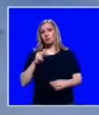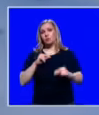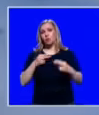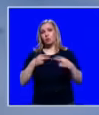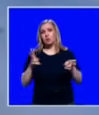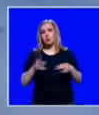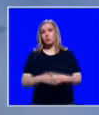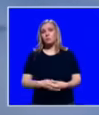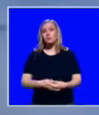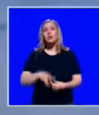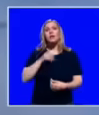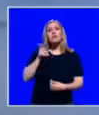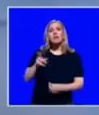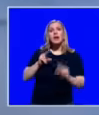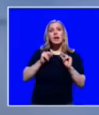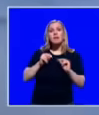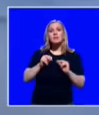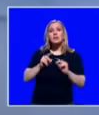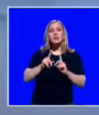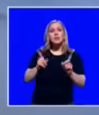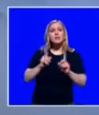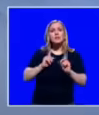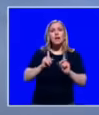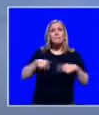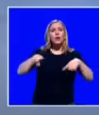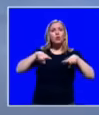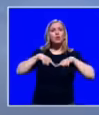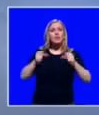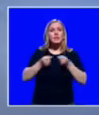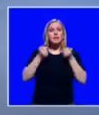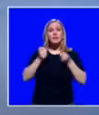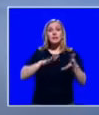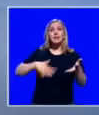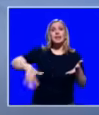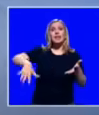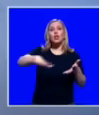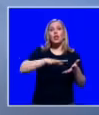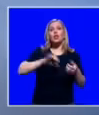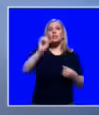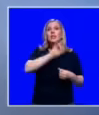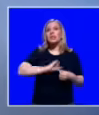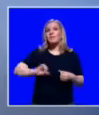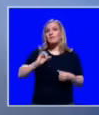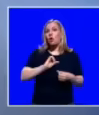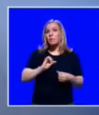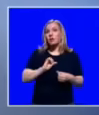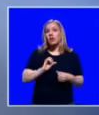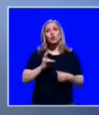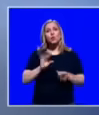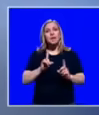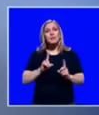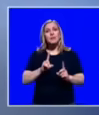клеймо. Вие казвате, то няма юридическо действие на територията на Европа. Да, така е. Но не носи ли